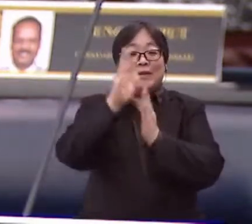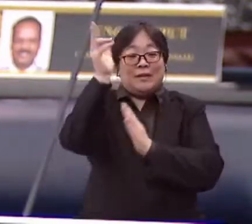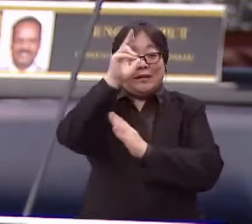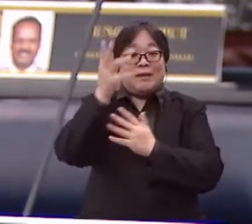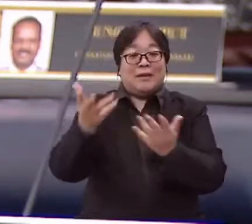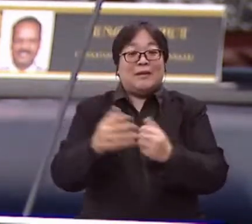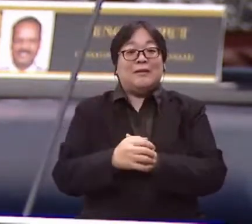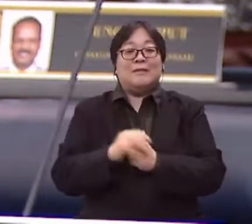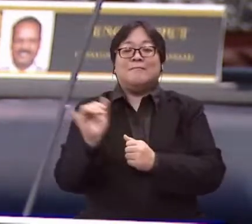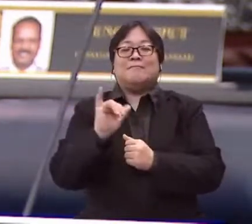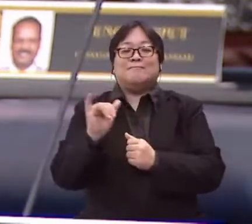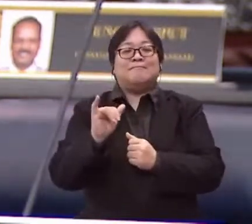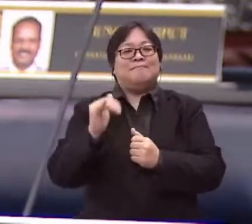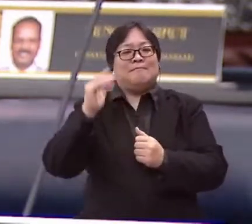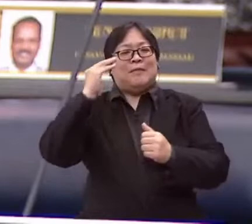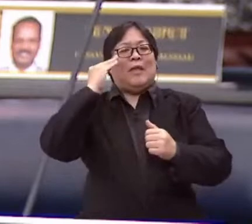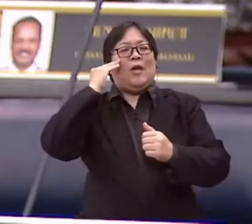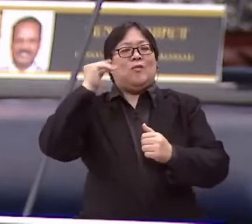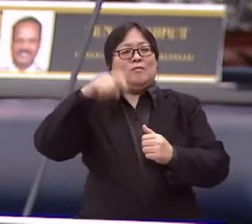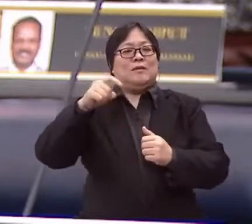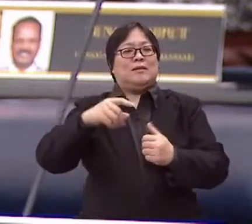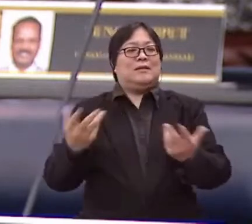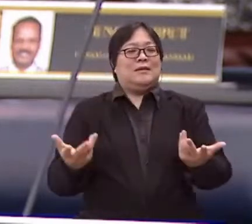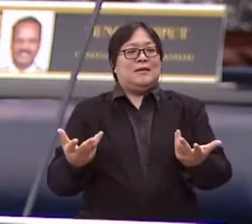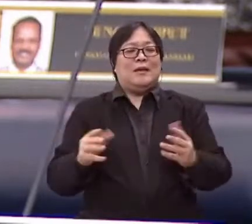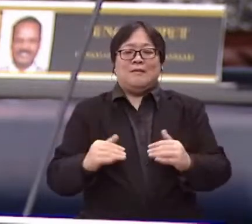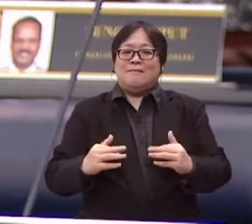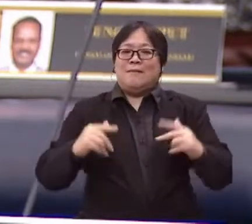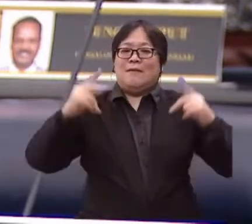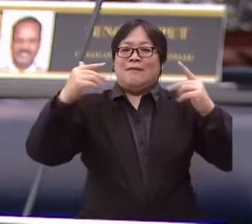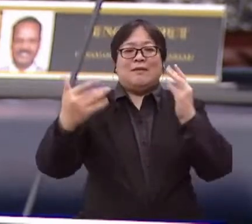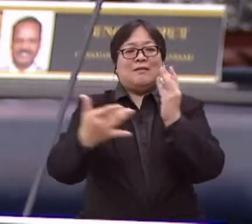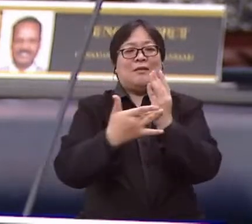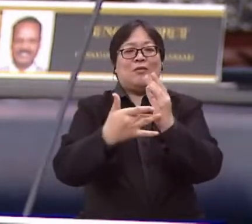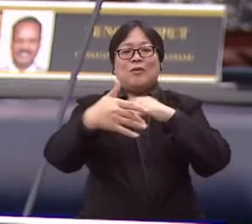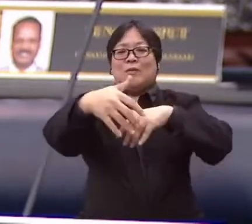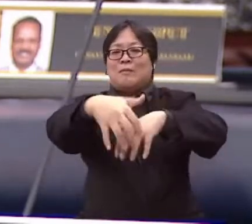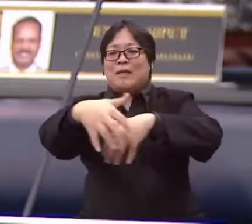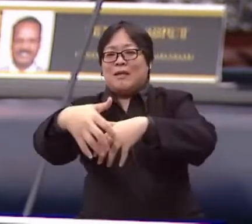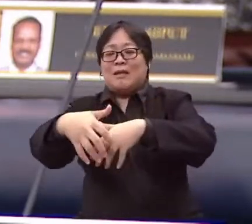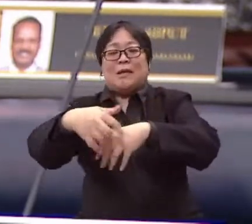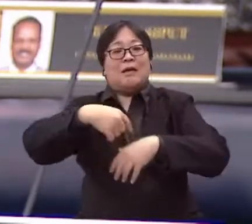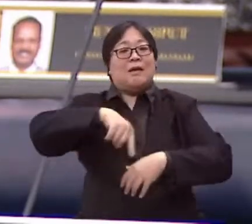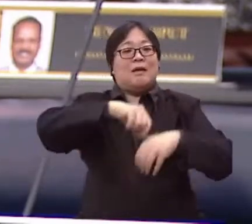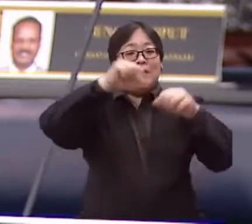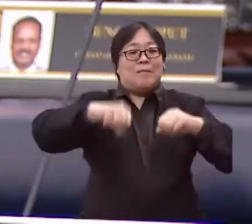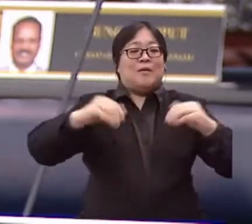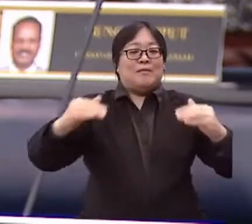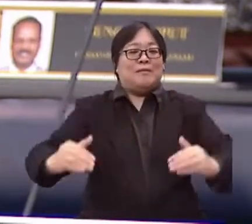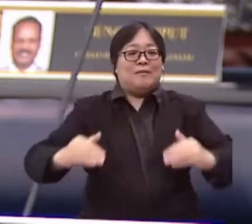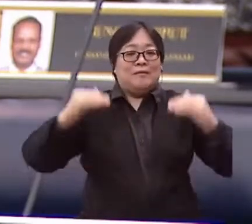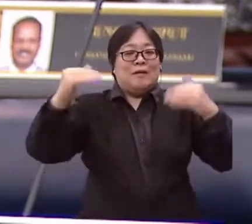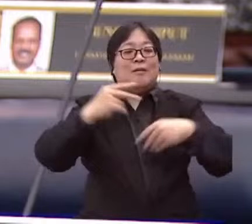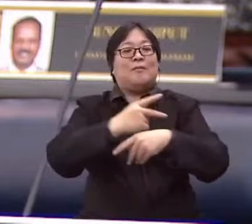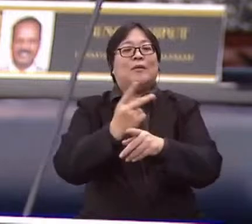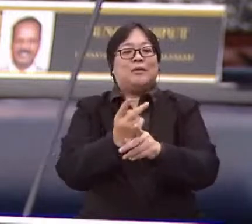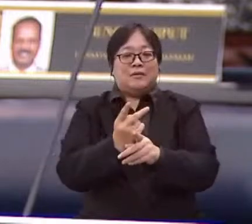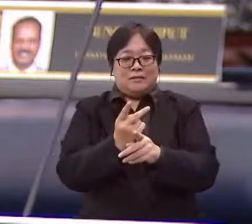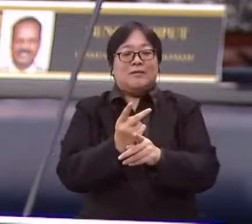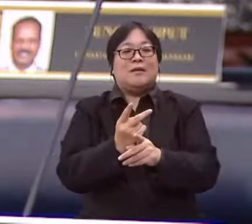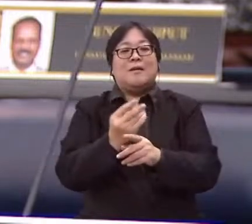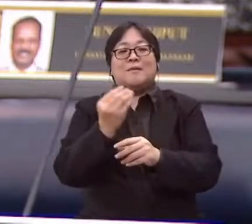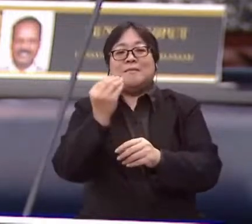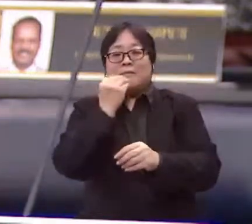turun ambil berat tentang perkembangan teknologi pertanian supaya kita boleh meningkatkan hortatiwiti